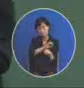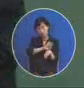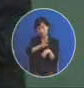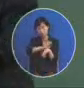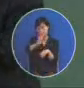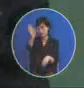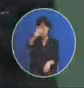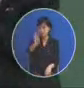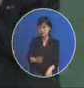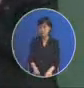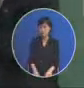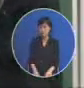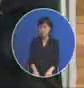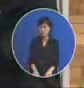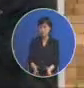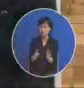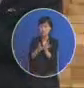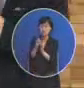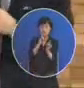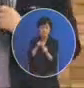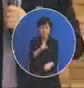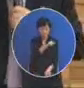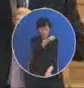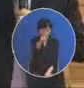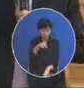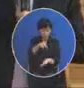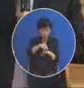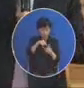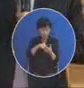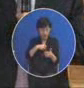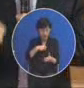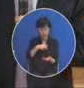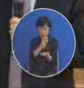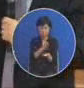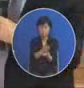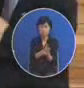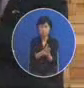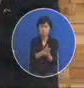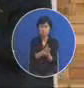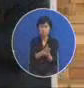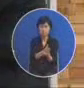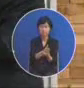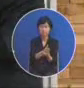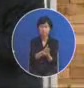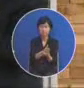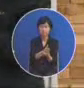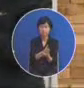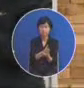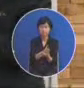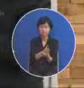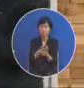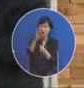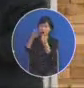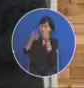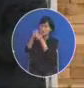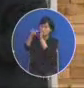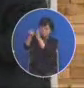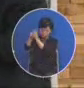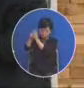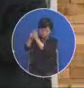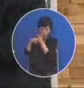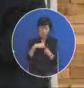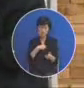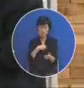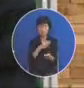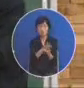just say it. 너희는 마음에 근심하지 마라. He said, "Do not let your hearts be troubled." 중요한 얘기에서 하나님 믿으니 근심하지